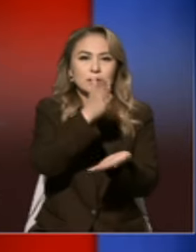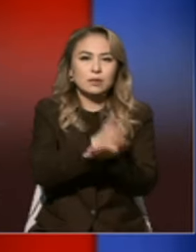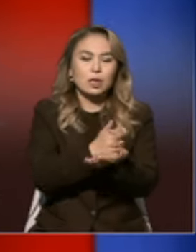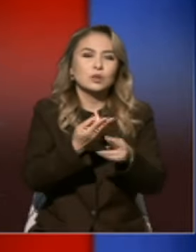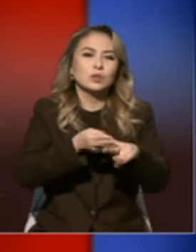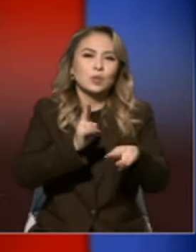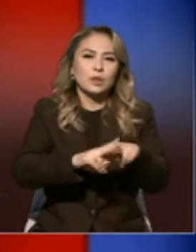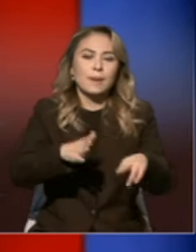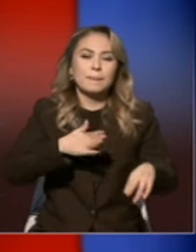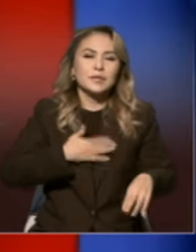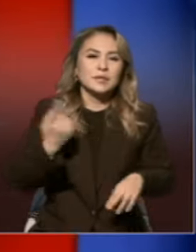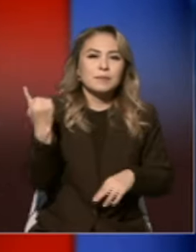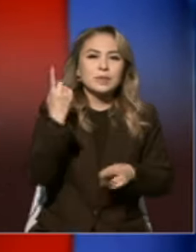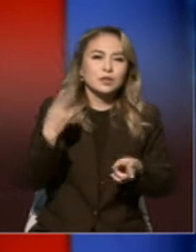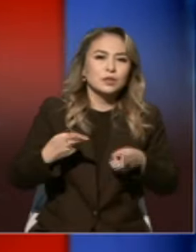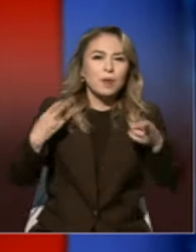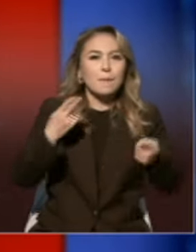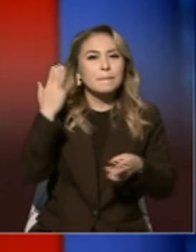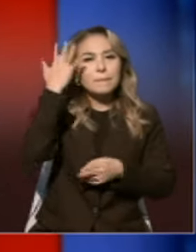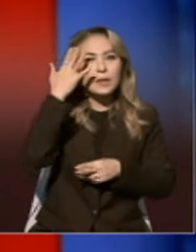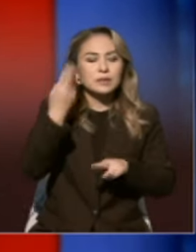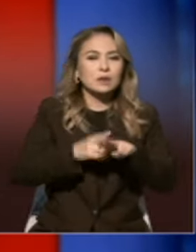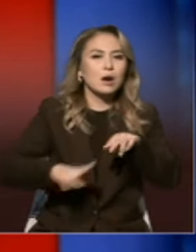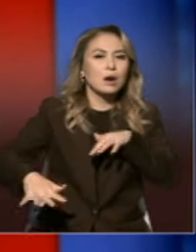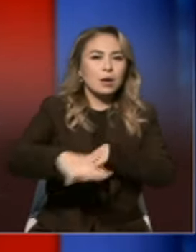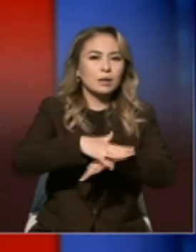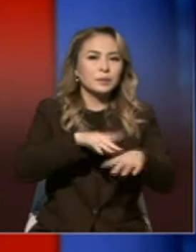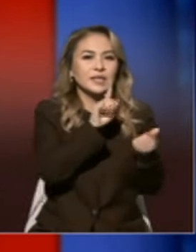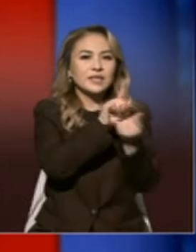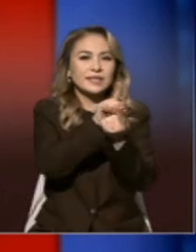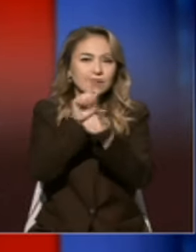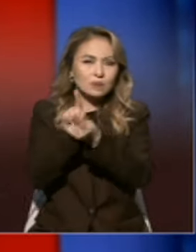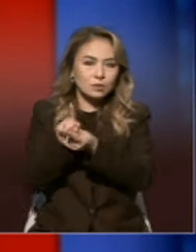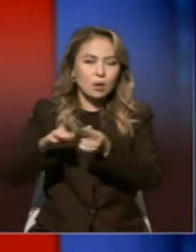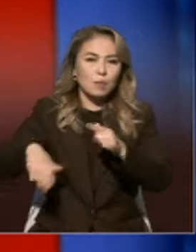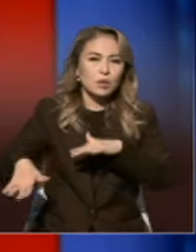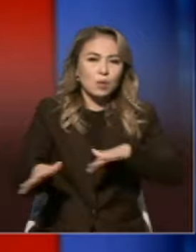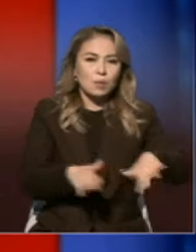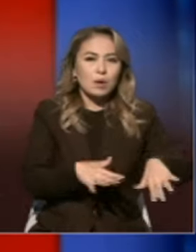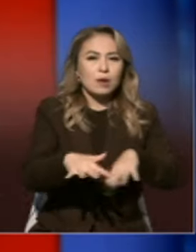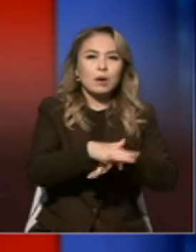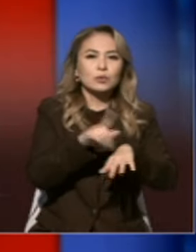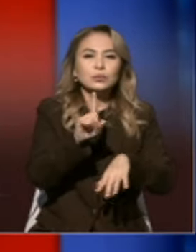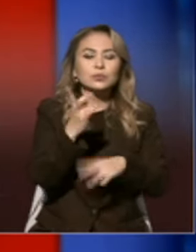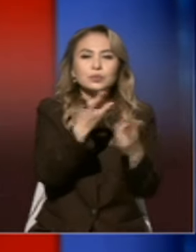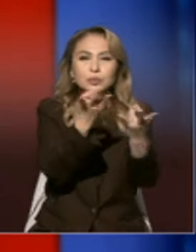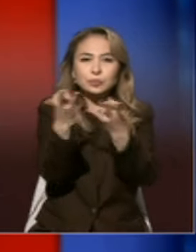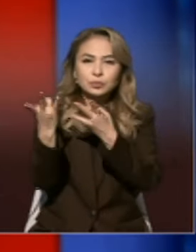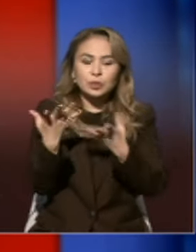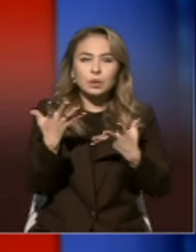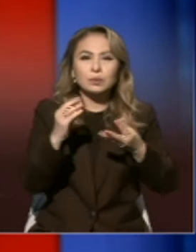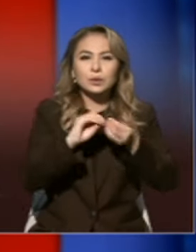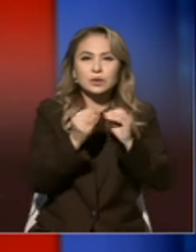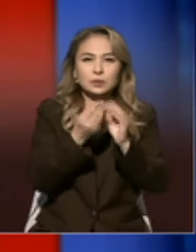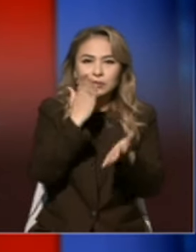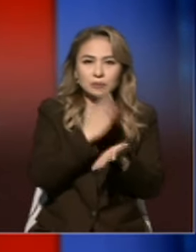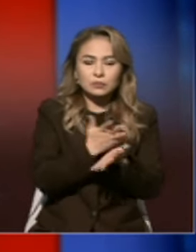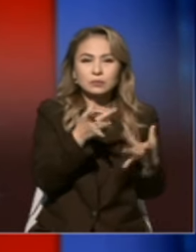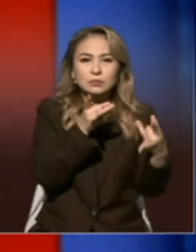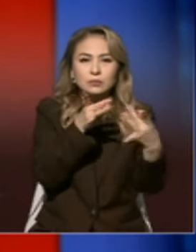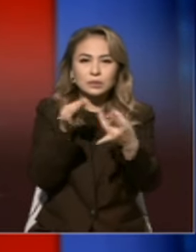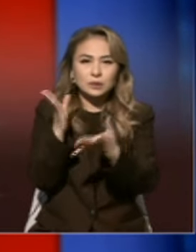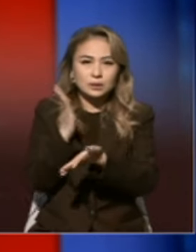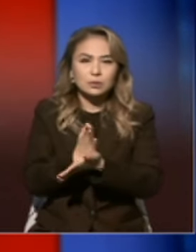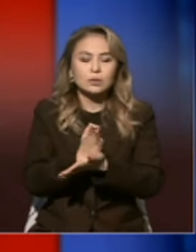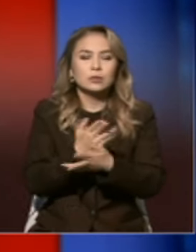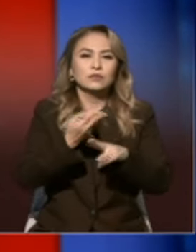Және біздің бірінші барғатын біздің мақсатымыз бұл бірінші халықпен кездесіп, сол жерде халыққа ең бірінші не керек, қандай мәселелерге олар соқтығысып жатыр дәл қазіргі